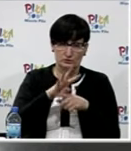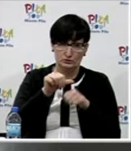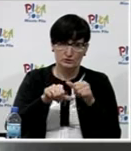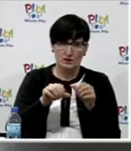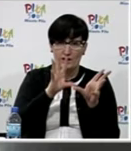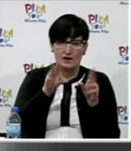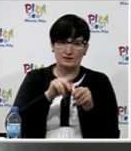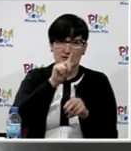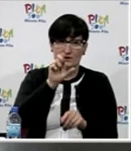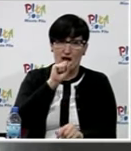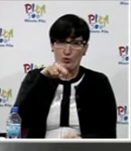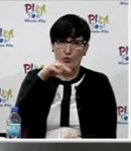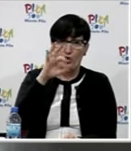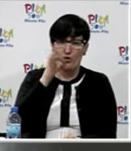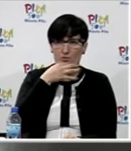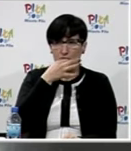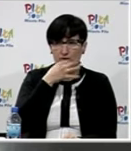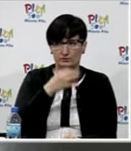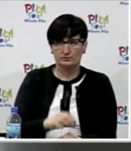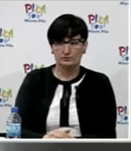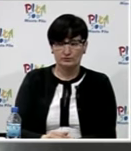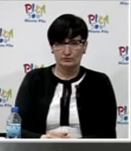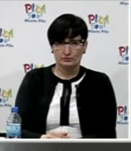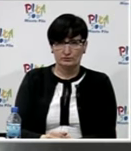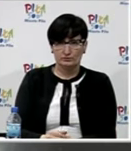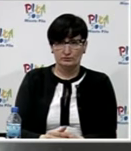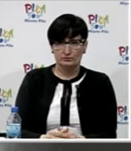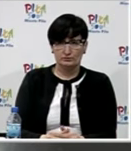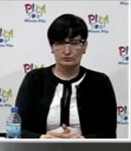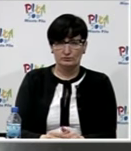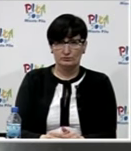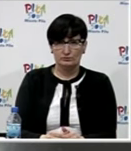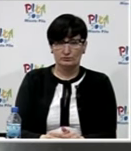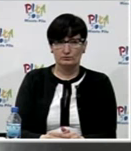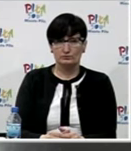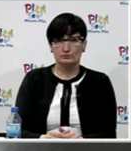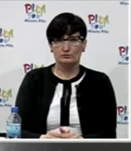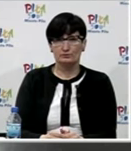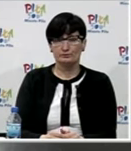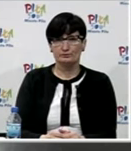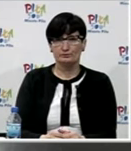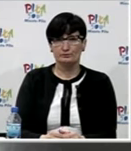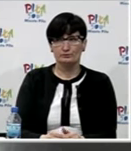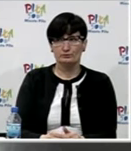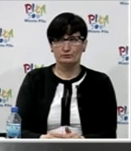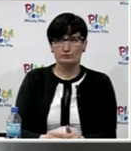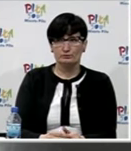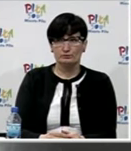ręki i naciśnięcie przycisku. Dziękuję. Kto jest przeciw? Dziękuję. Kto się wstrzymał? Dziękuję.